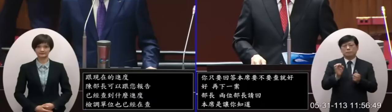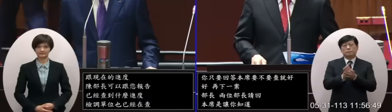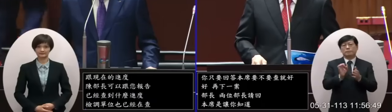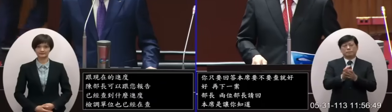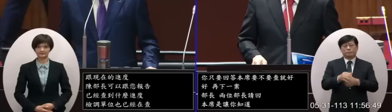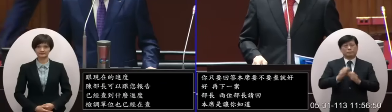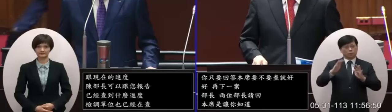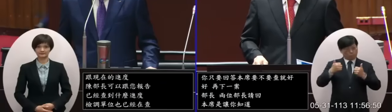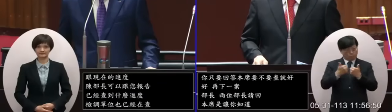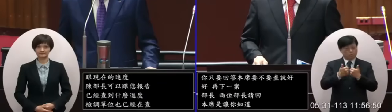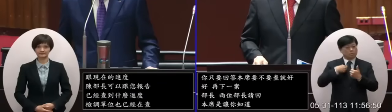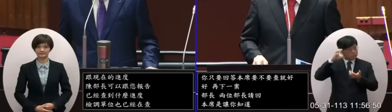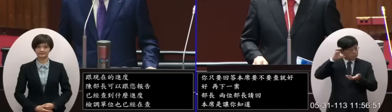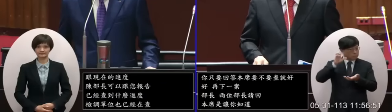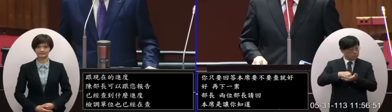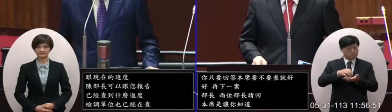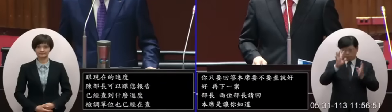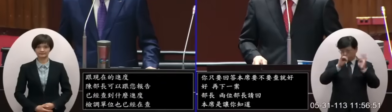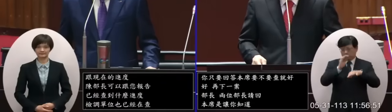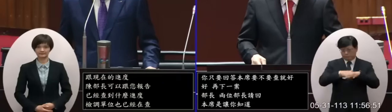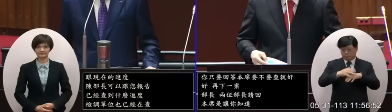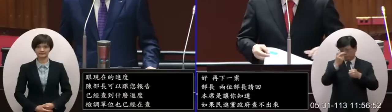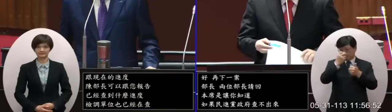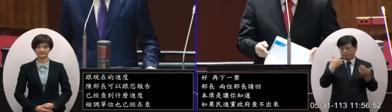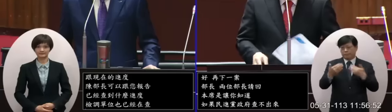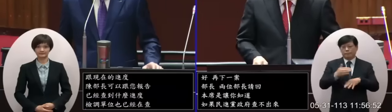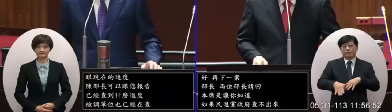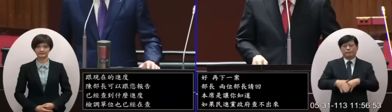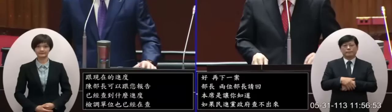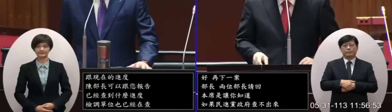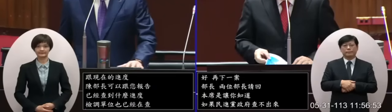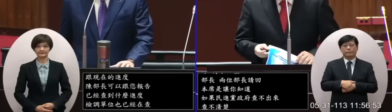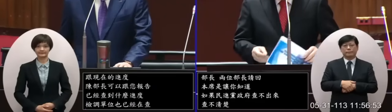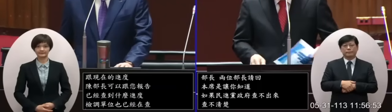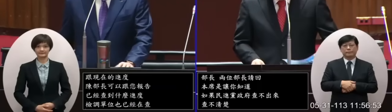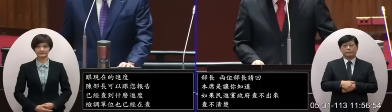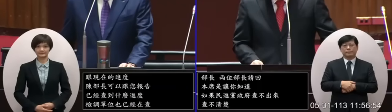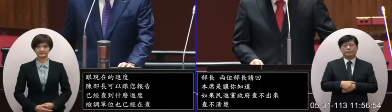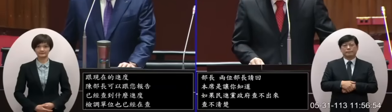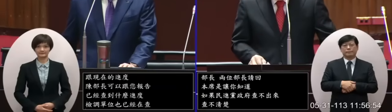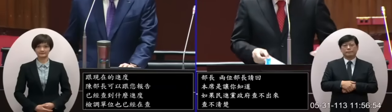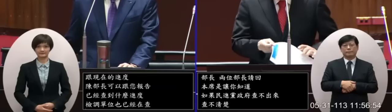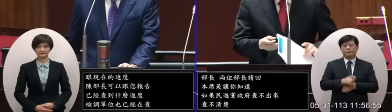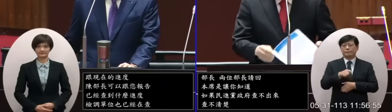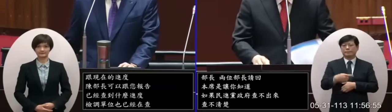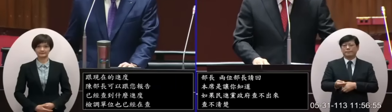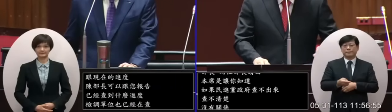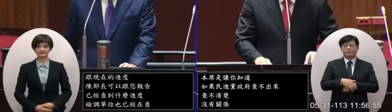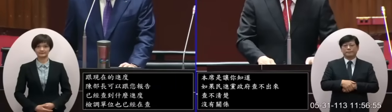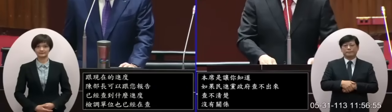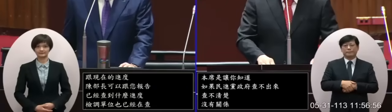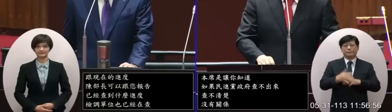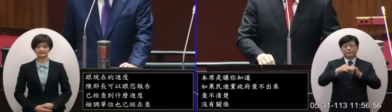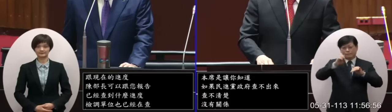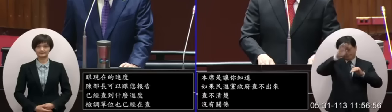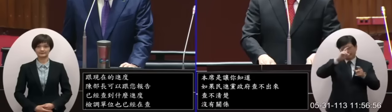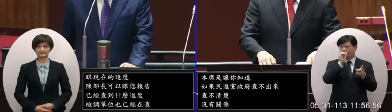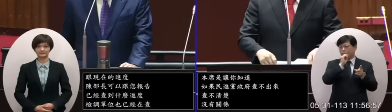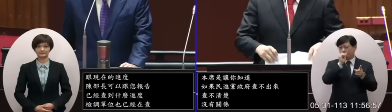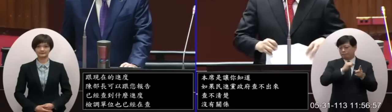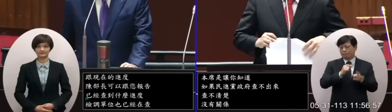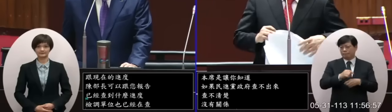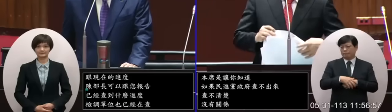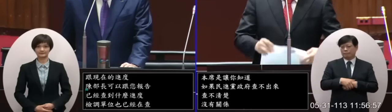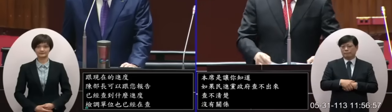系，国会的听证调查会来查清楚。好，再过来，这个民进党一直在讲